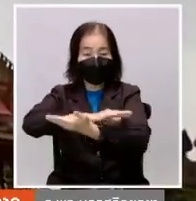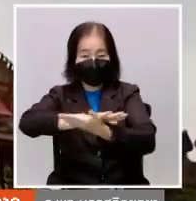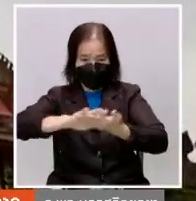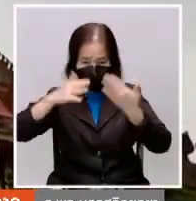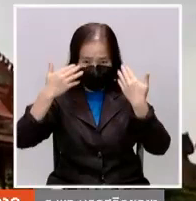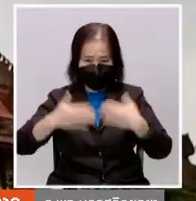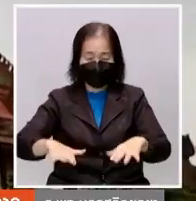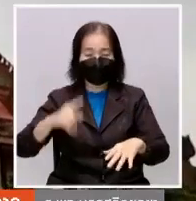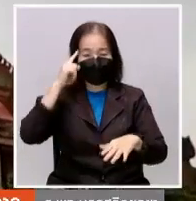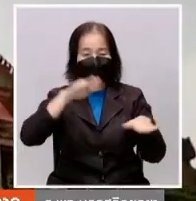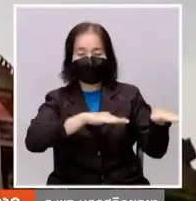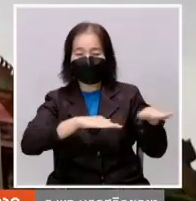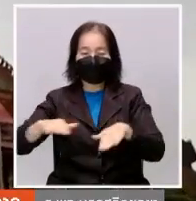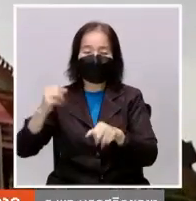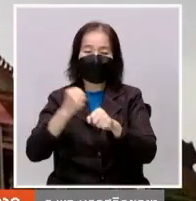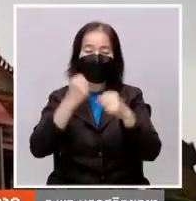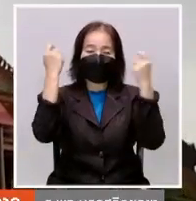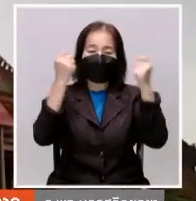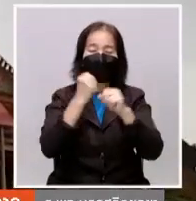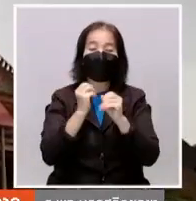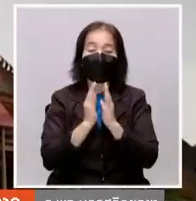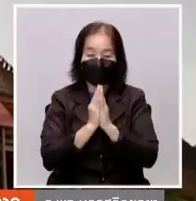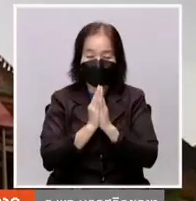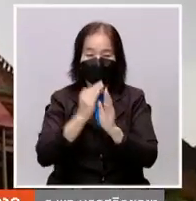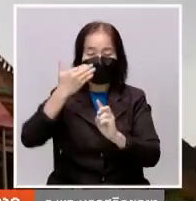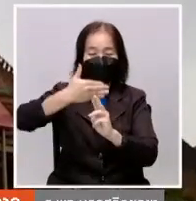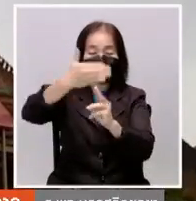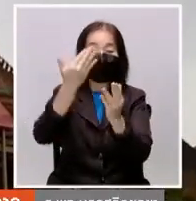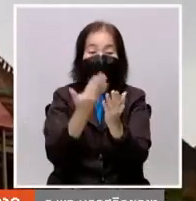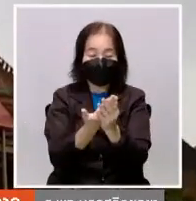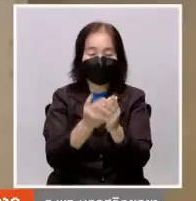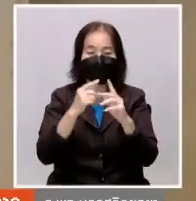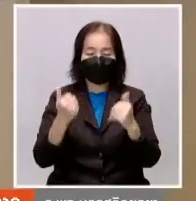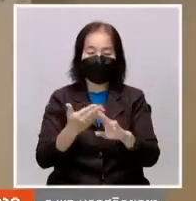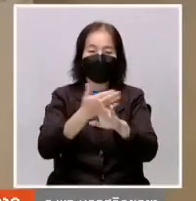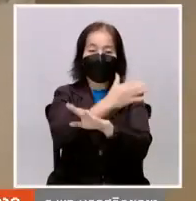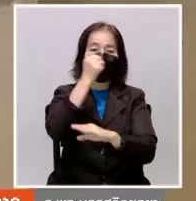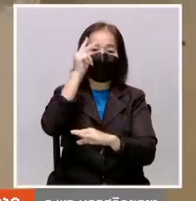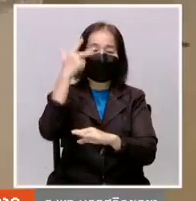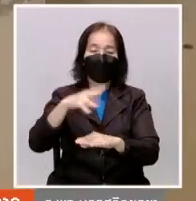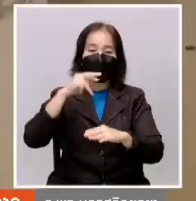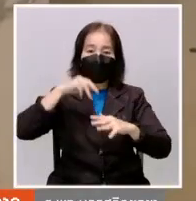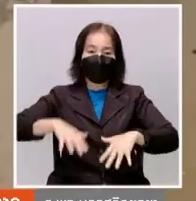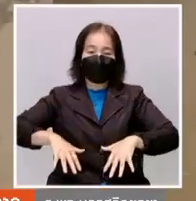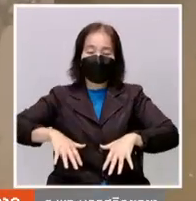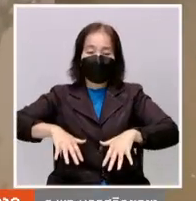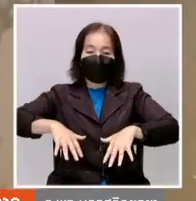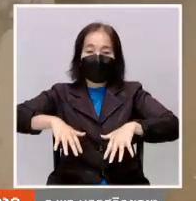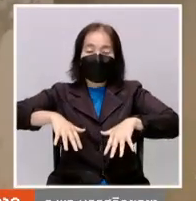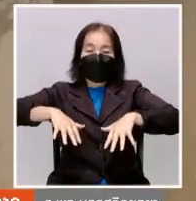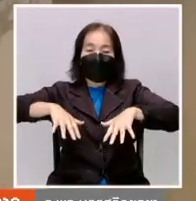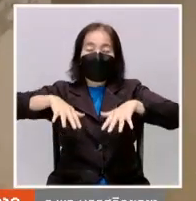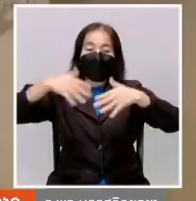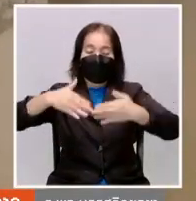อาดกันนะคะเพื่อที่จะเตรียมงานกฐินแต่ปรากฏว่า3วันที่แล้วน้ำมามากขึ้นแล้วเยอะกว่าเดิมด้วยค่ะ